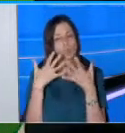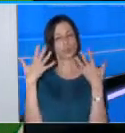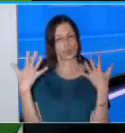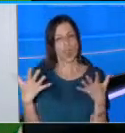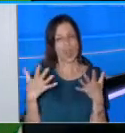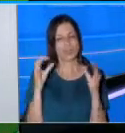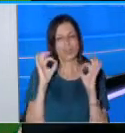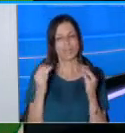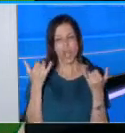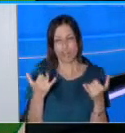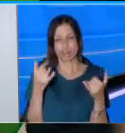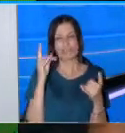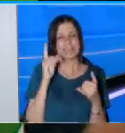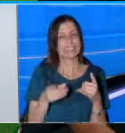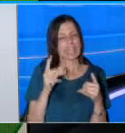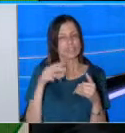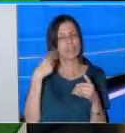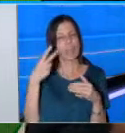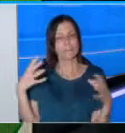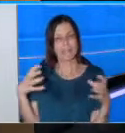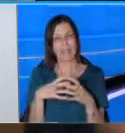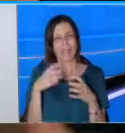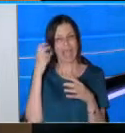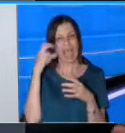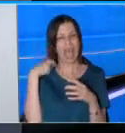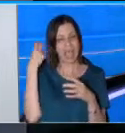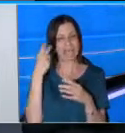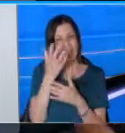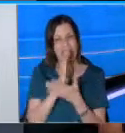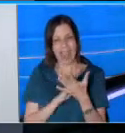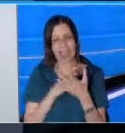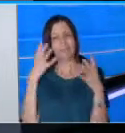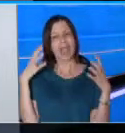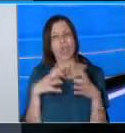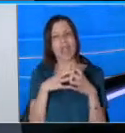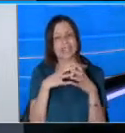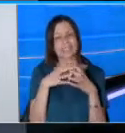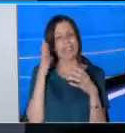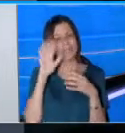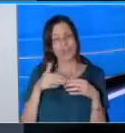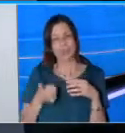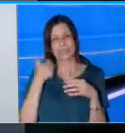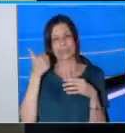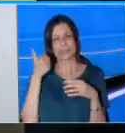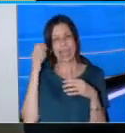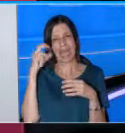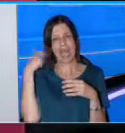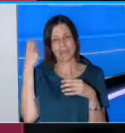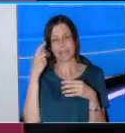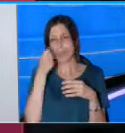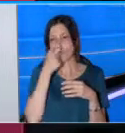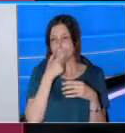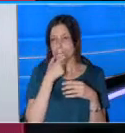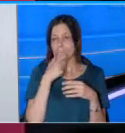בעת הזו צריך שתהיה מפלגה ערבית כחלק מהקואליציה, ואפילו שר ערבי. מנסור עבאס